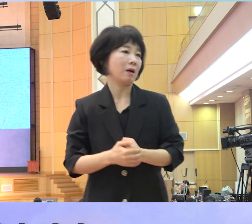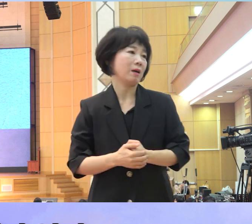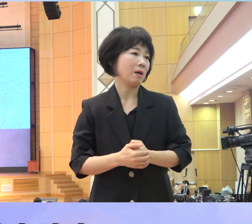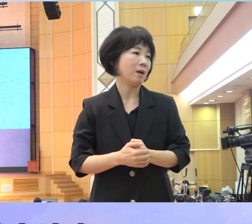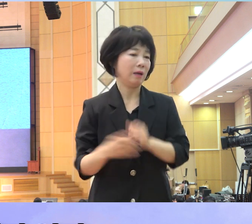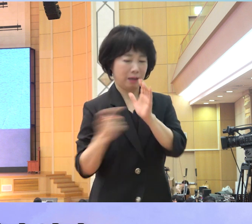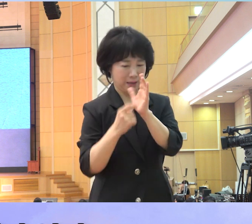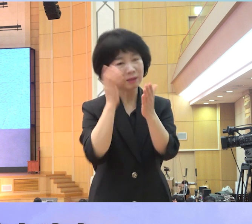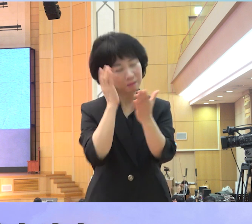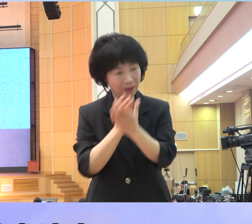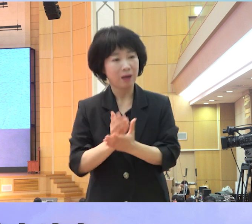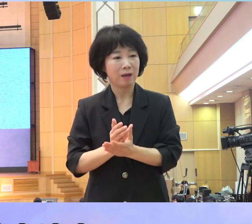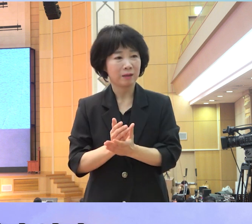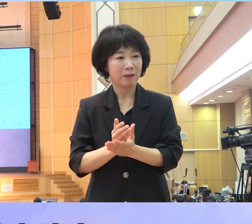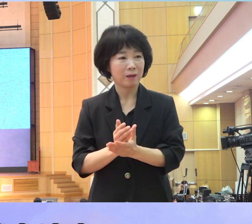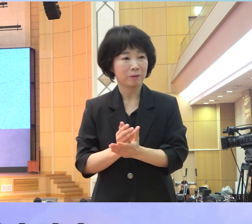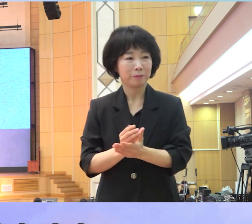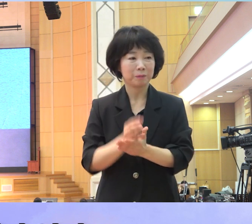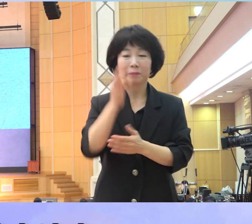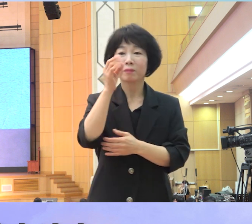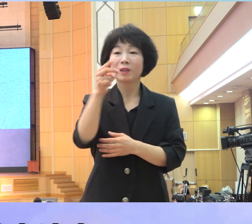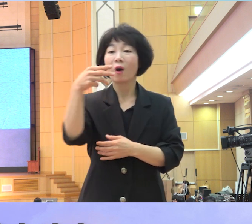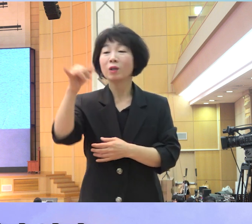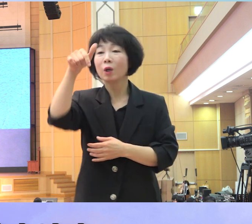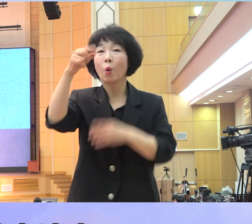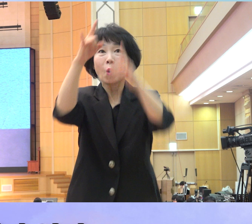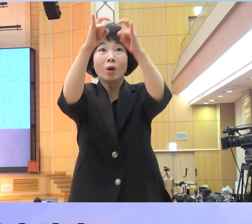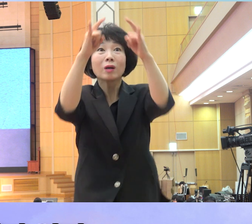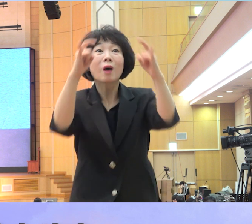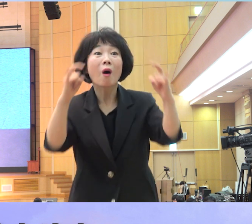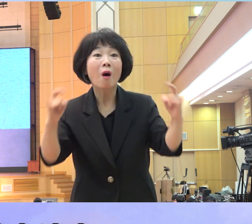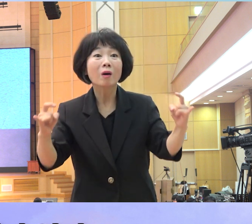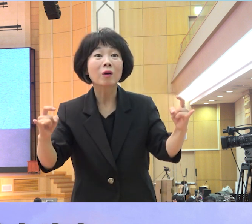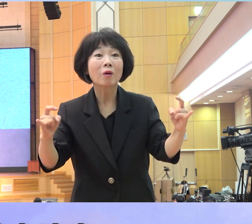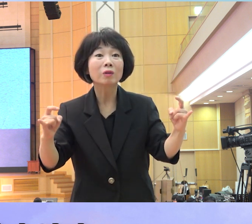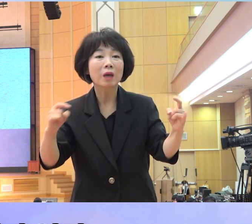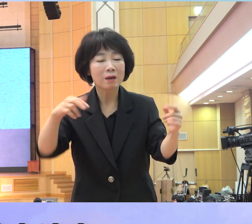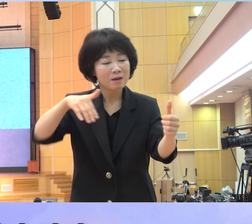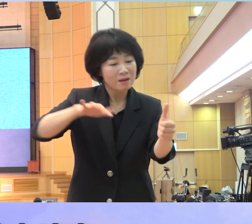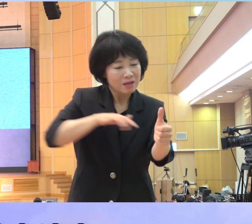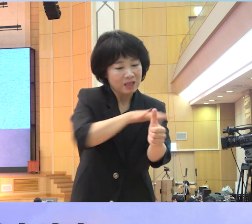않으시고 또 한 번의 일주일의 기다림을 주시는 거예요.